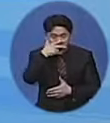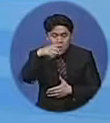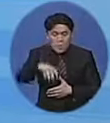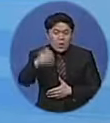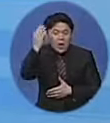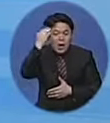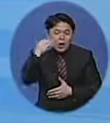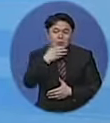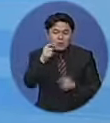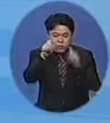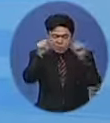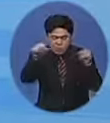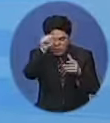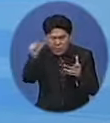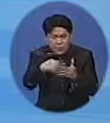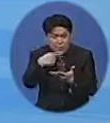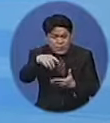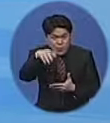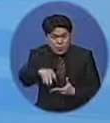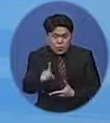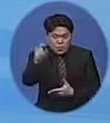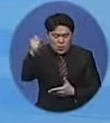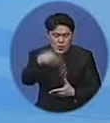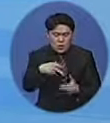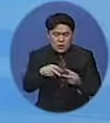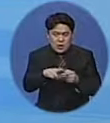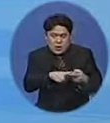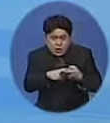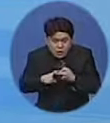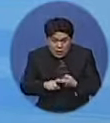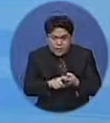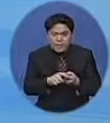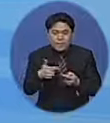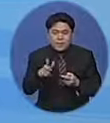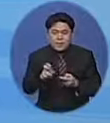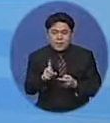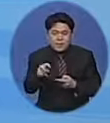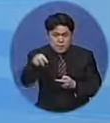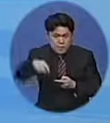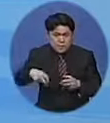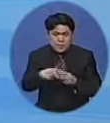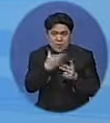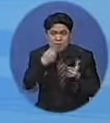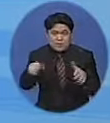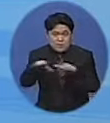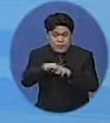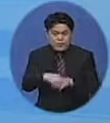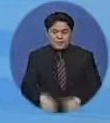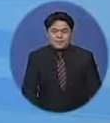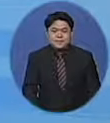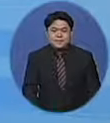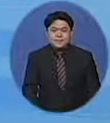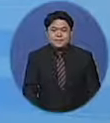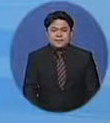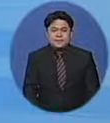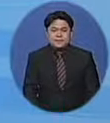한국복지대 평생교육원, 고양시 장애인연합회, 남양주시 장애인복지관입니다.